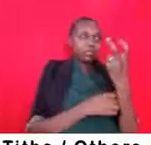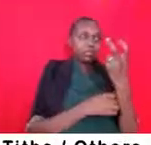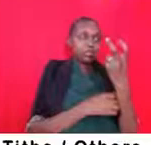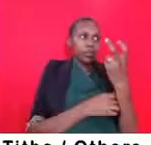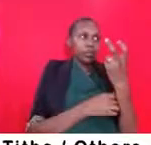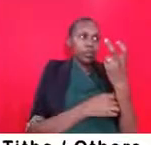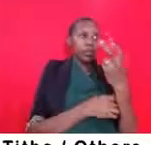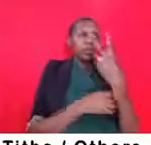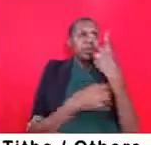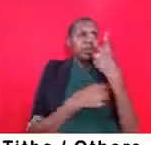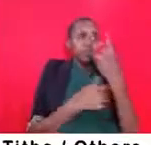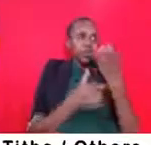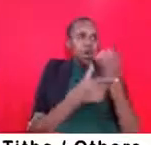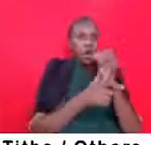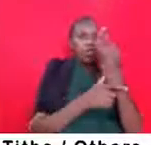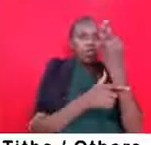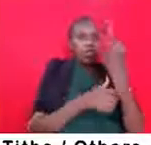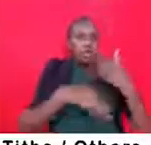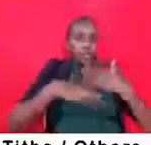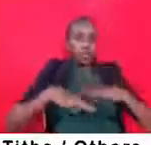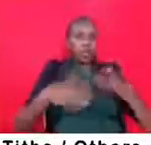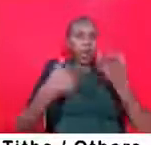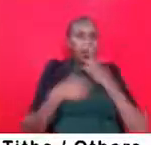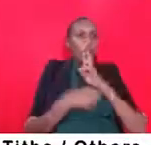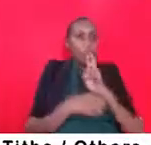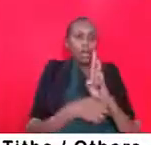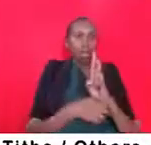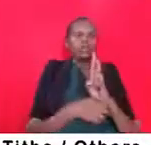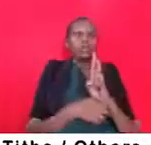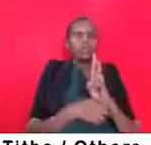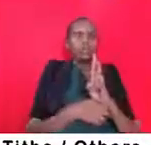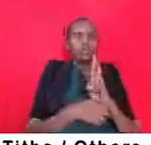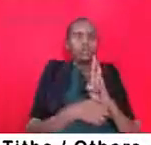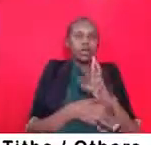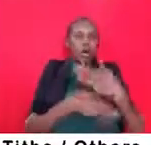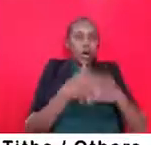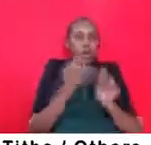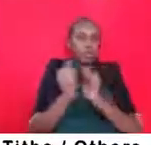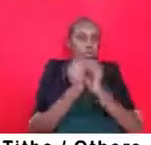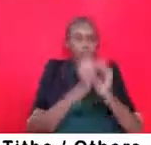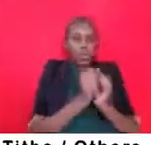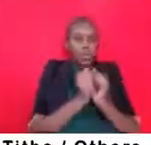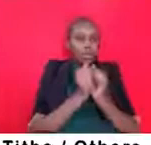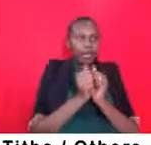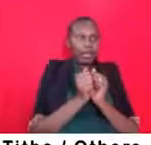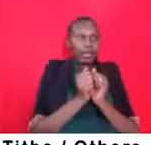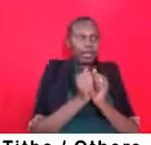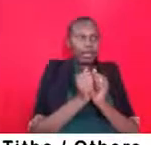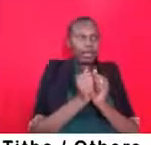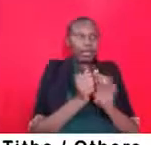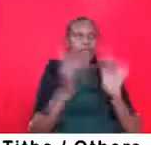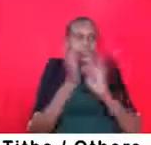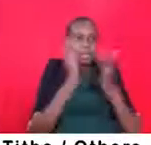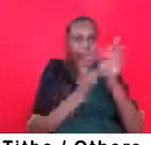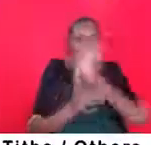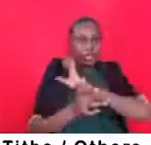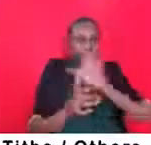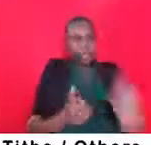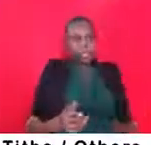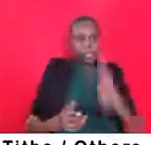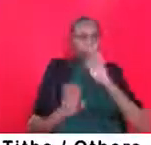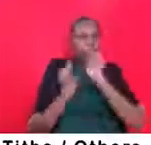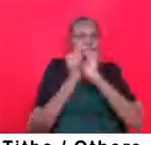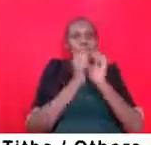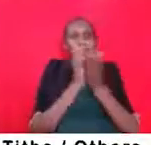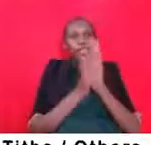where two or three, pale ambapo watu wawili ama watatu watakusanyika pamoja, Yesu Kristo atakuwa